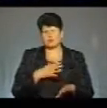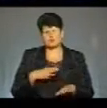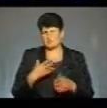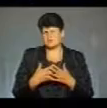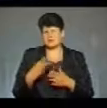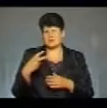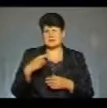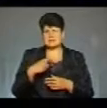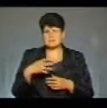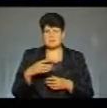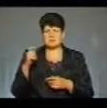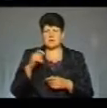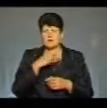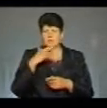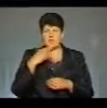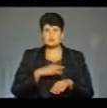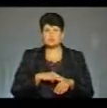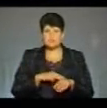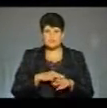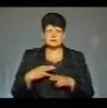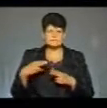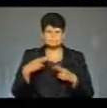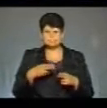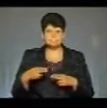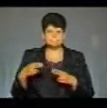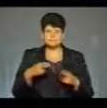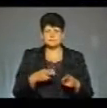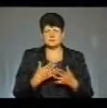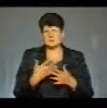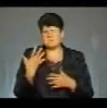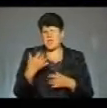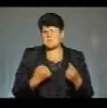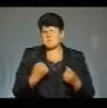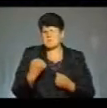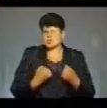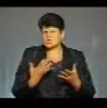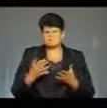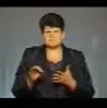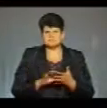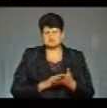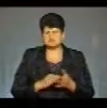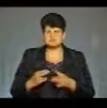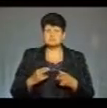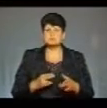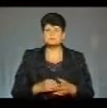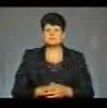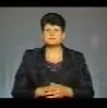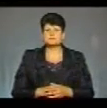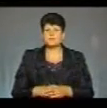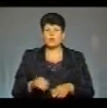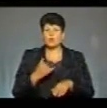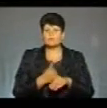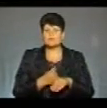20, приїхало багато міліції, машин 5, може й більше відразу. Головний